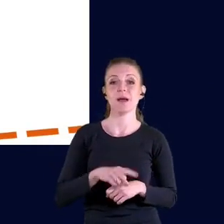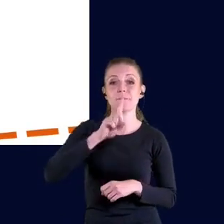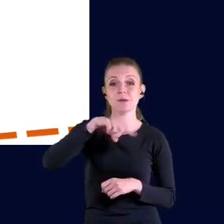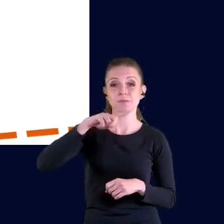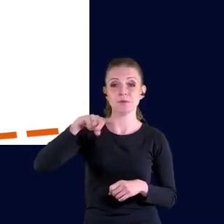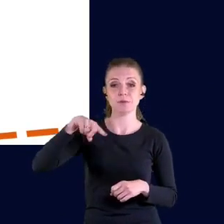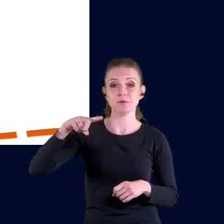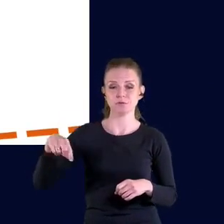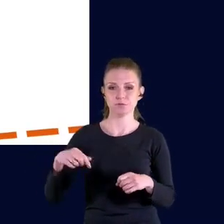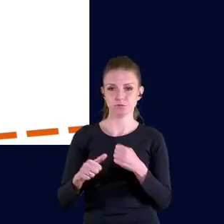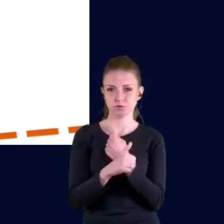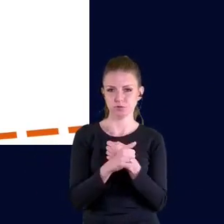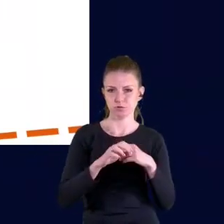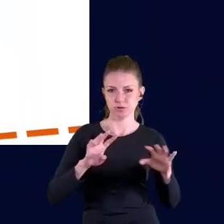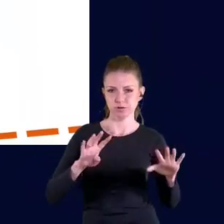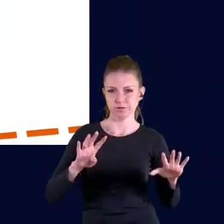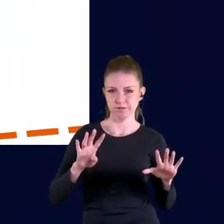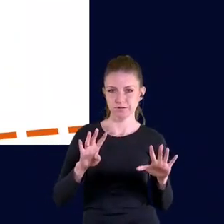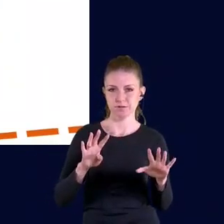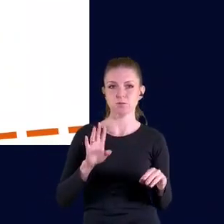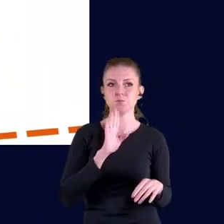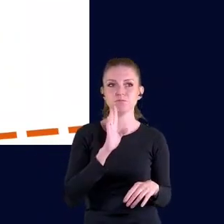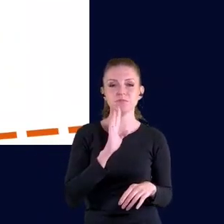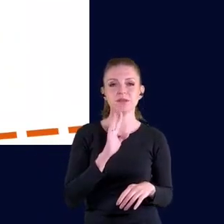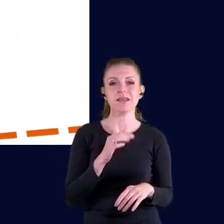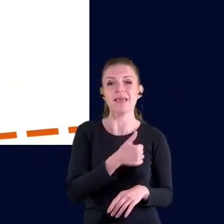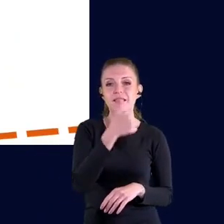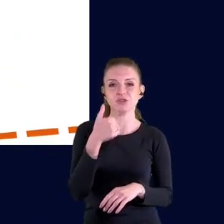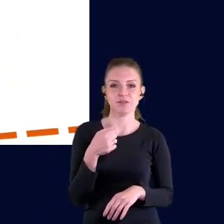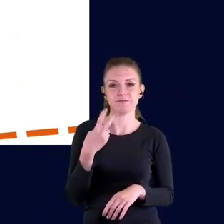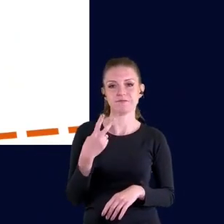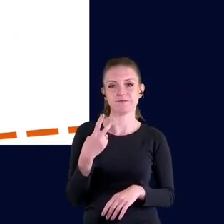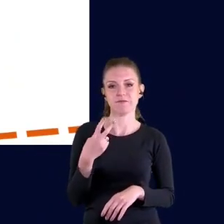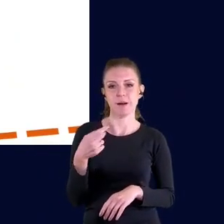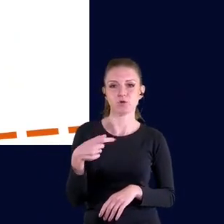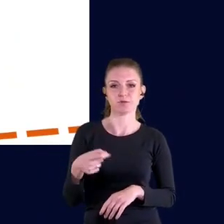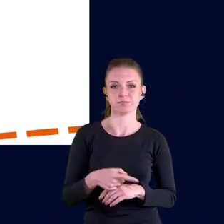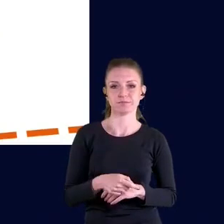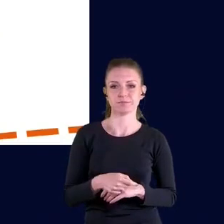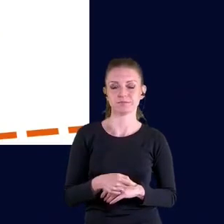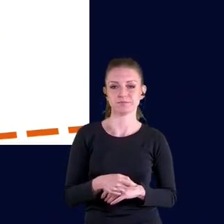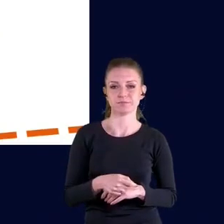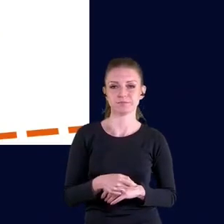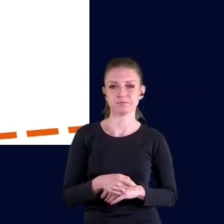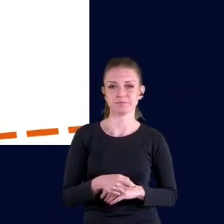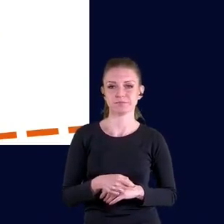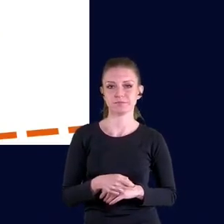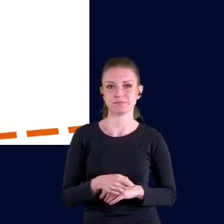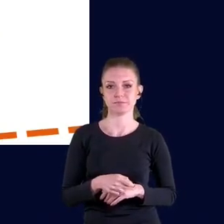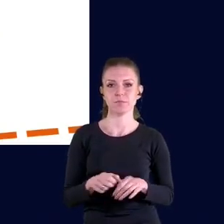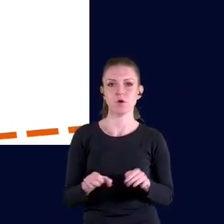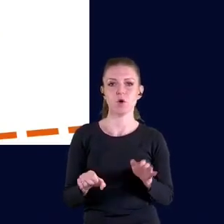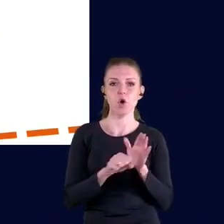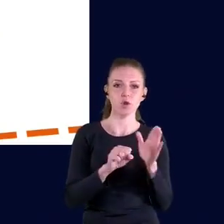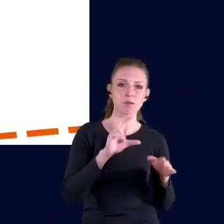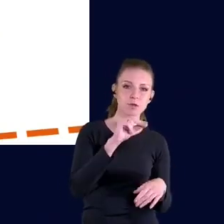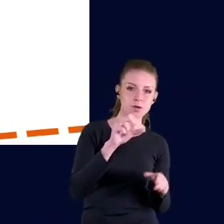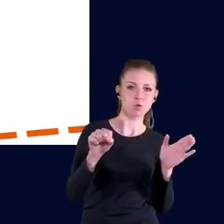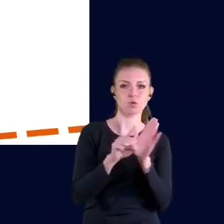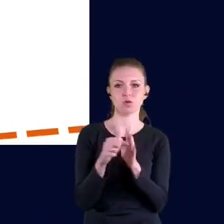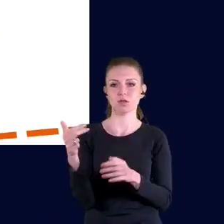postów czyli niemożliwe ostygnie się załącza tego że kupujemy od poniedziałku